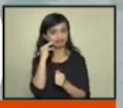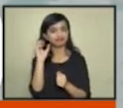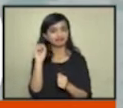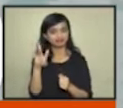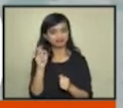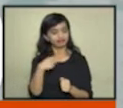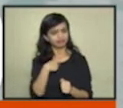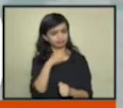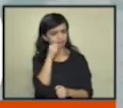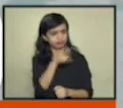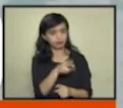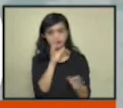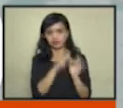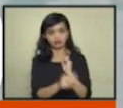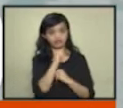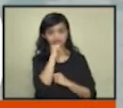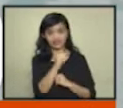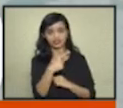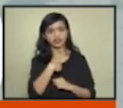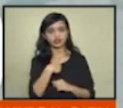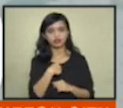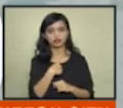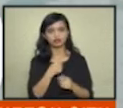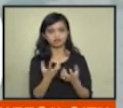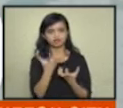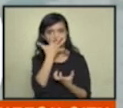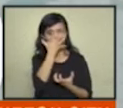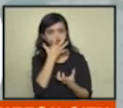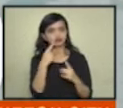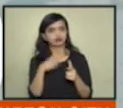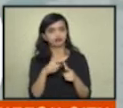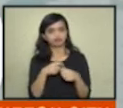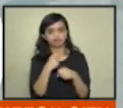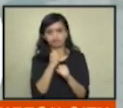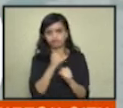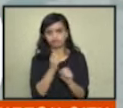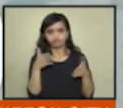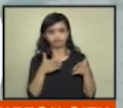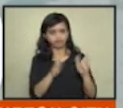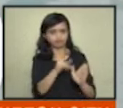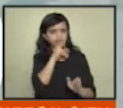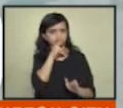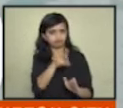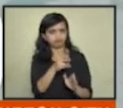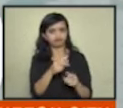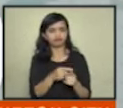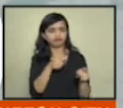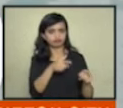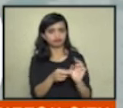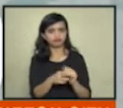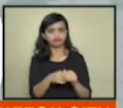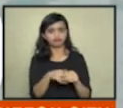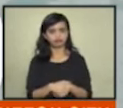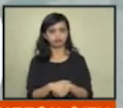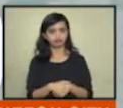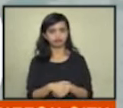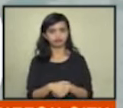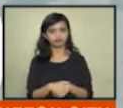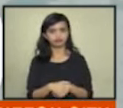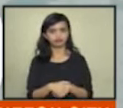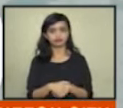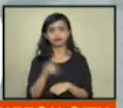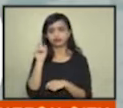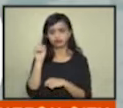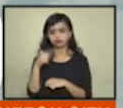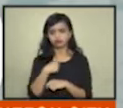po nagsasabi sa inyo dahil kapag hindi, sir, ako po'y manggagalait at gagawa ako ng maraming paraan na masiguro kayo po'y maobliga sa ayot sa gusto nyo, sir. Pero isa